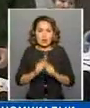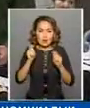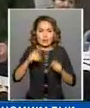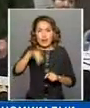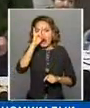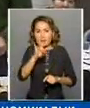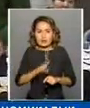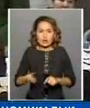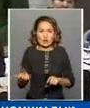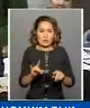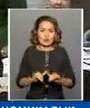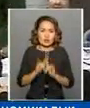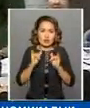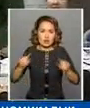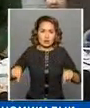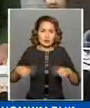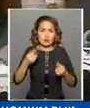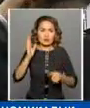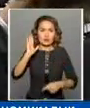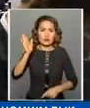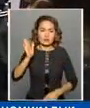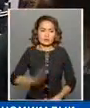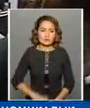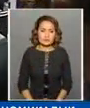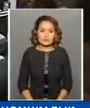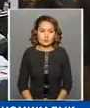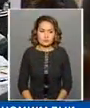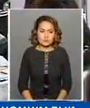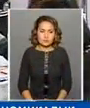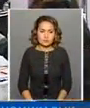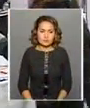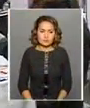дамытудың жаңа сатысына көтереді деп сенеді. Әсем Изатқызы, Талғат Бекпенбет, ұлттық арна.